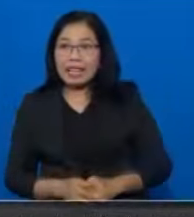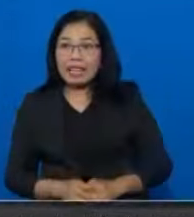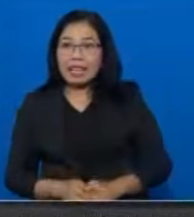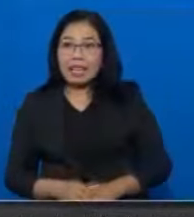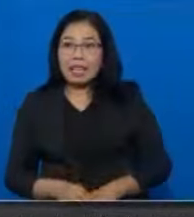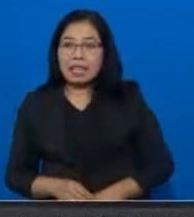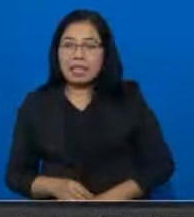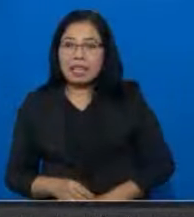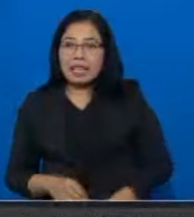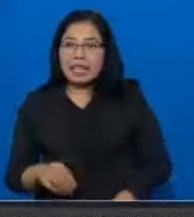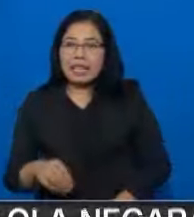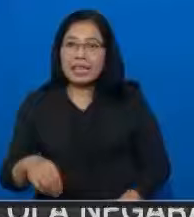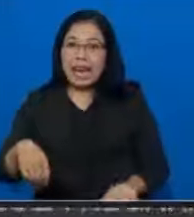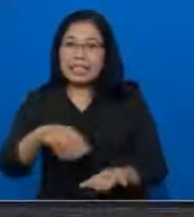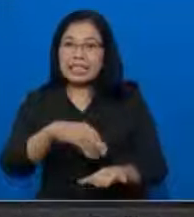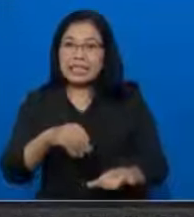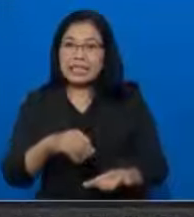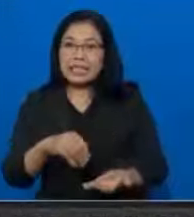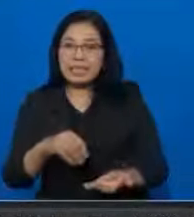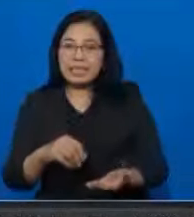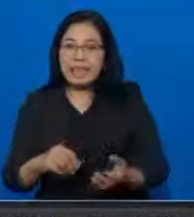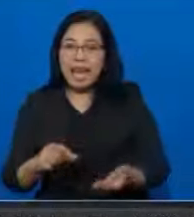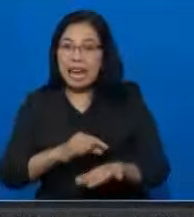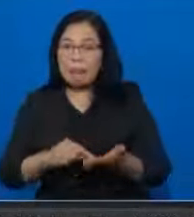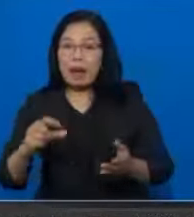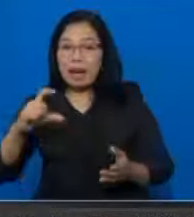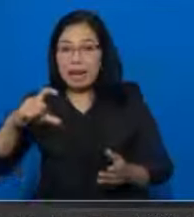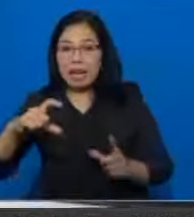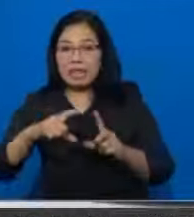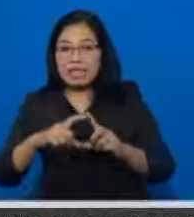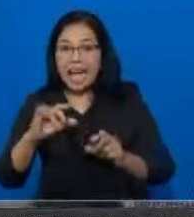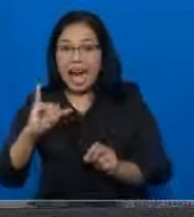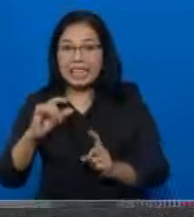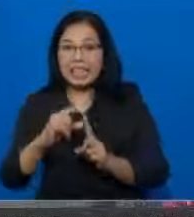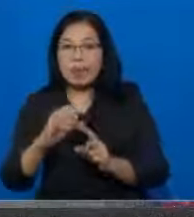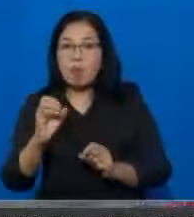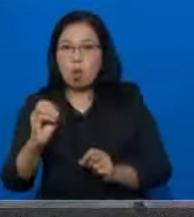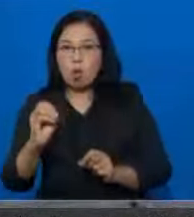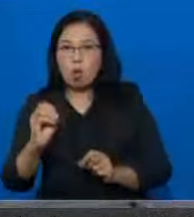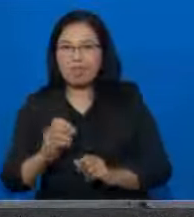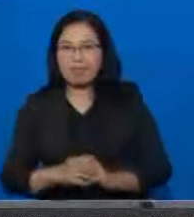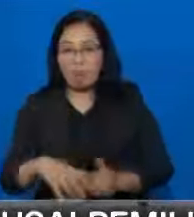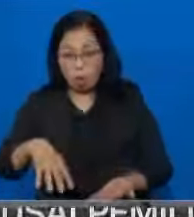Dia kasih itu yang apa? Yang garing, caipo. Ada caiponya.